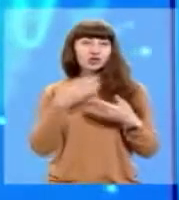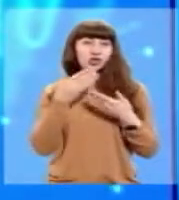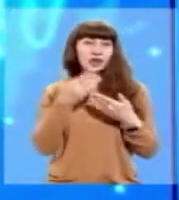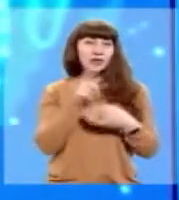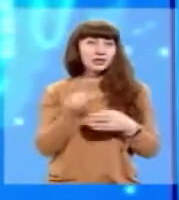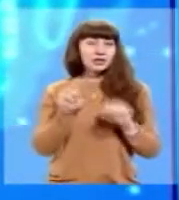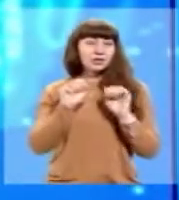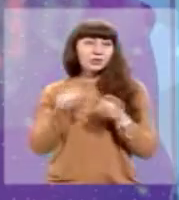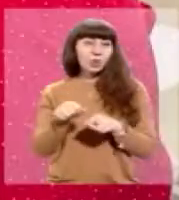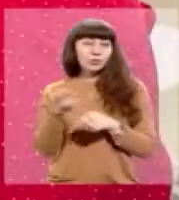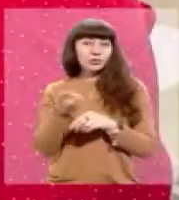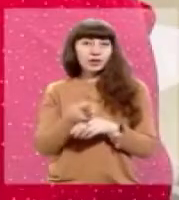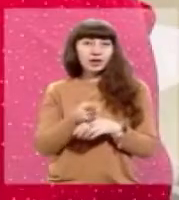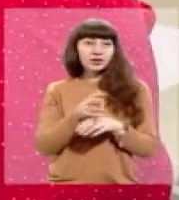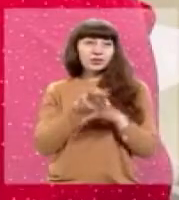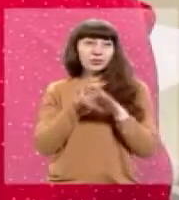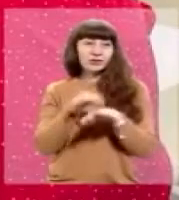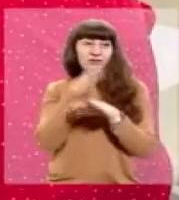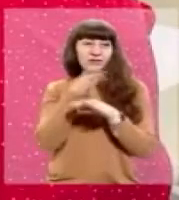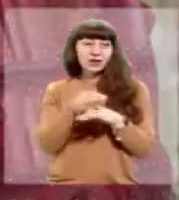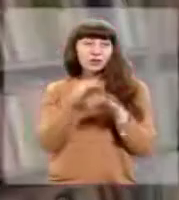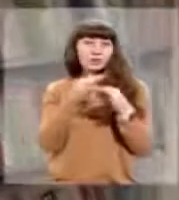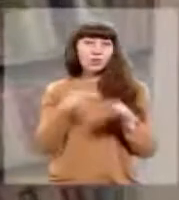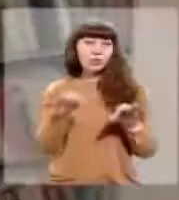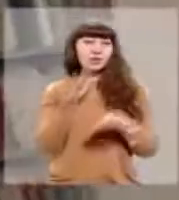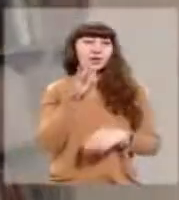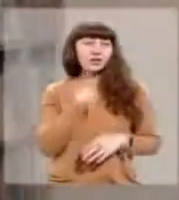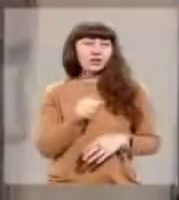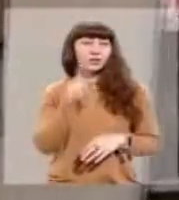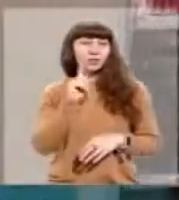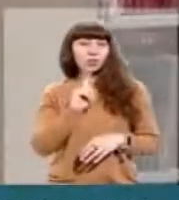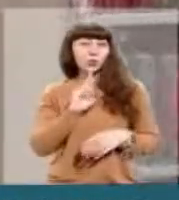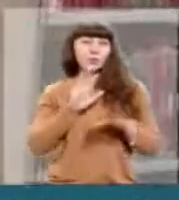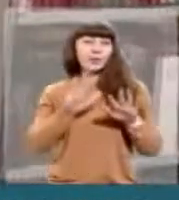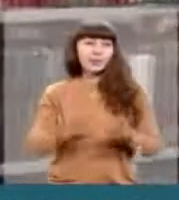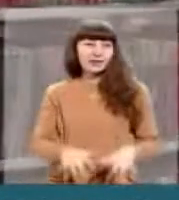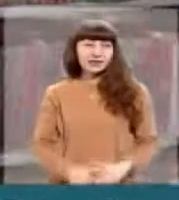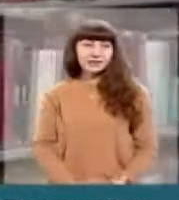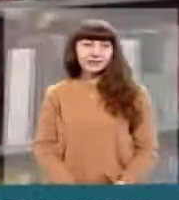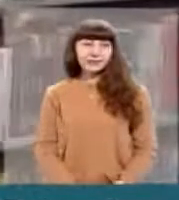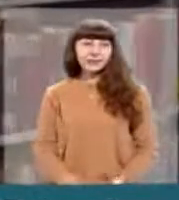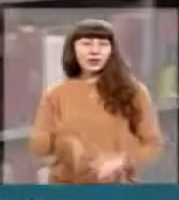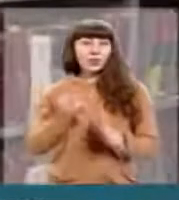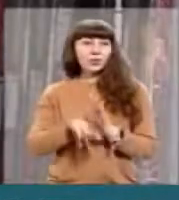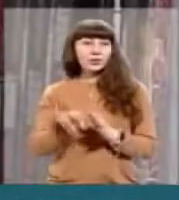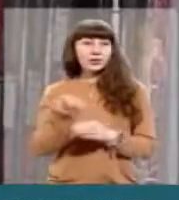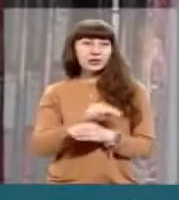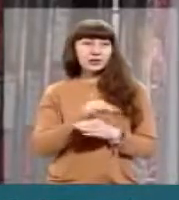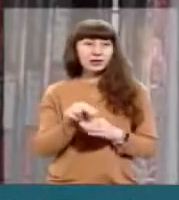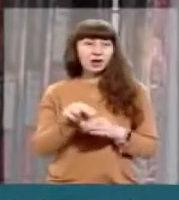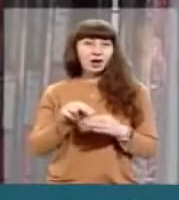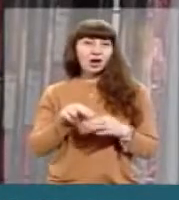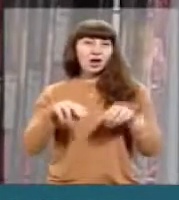бос уақыттарын пайдалы өткізе алады. Жөндеуден кейін кітапхананың сыртқы келбеті айтарлықтай өзгерген, әдемі